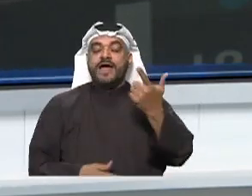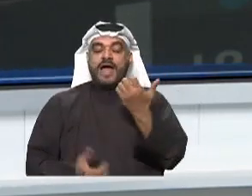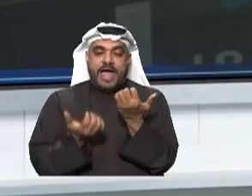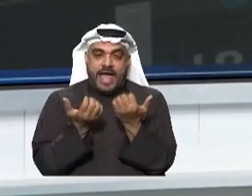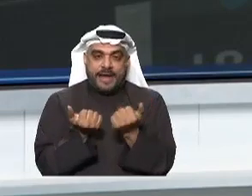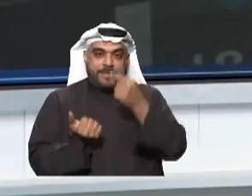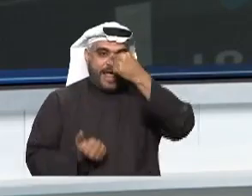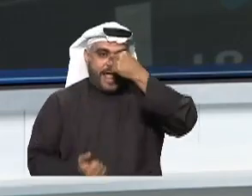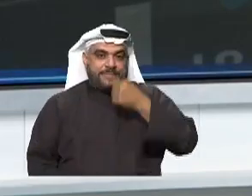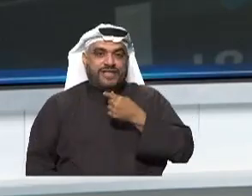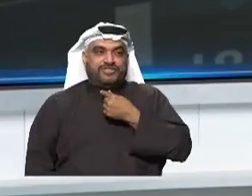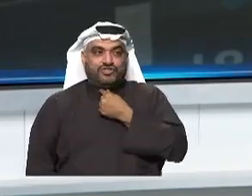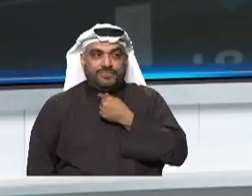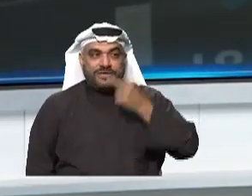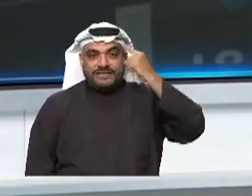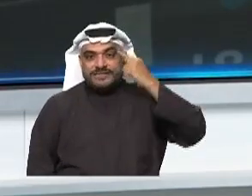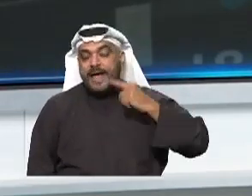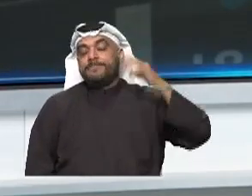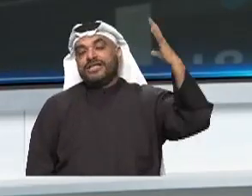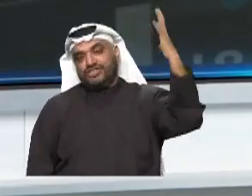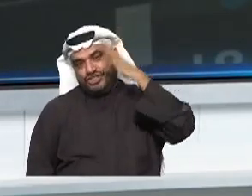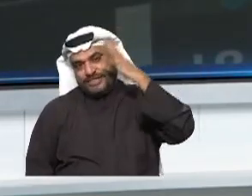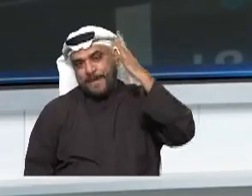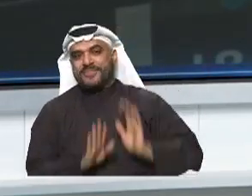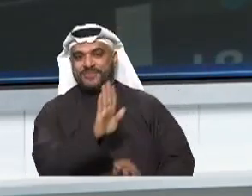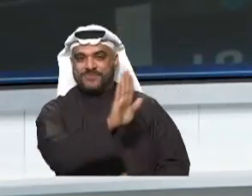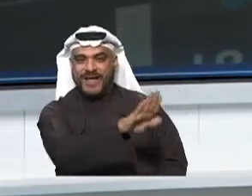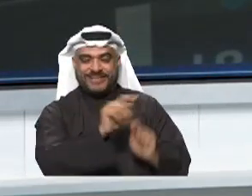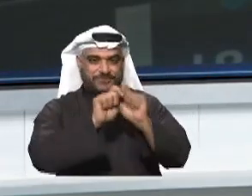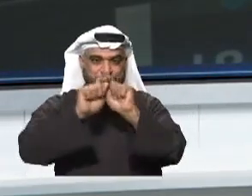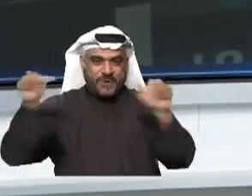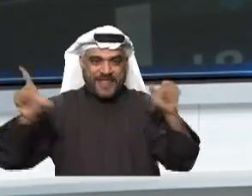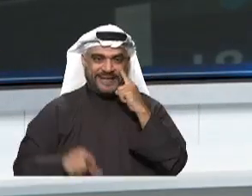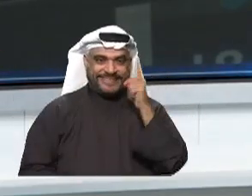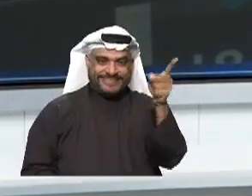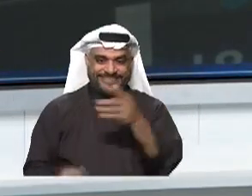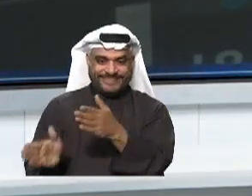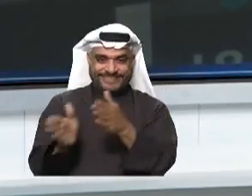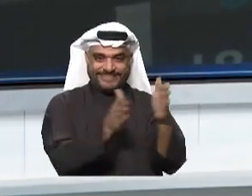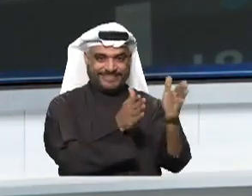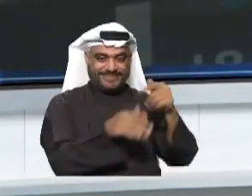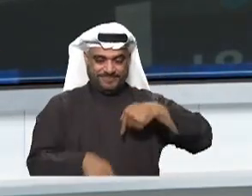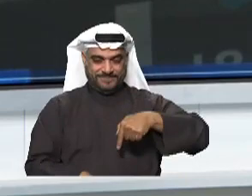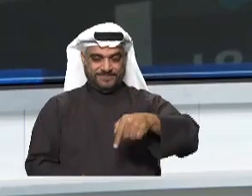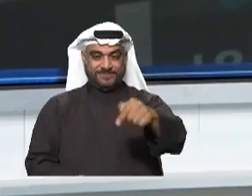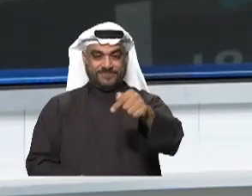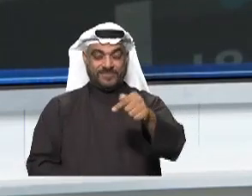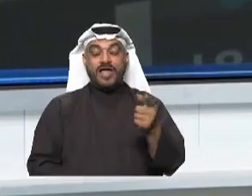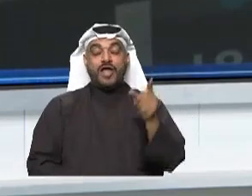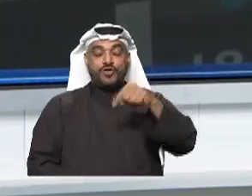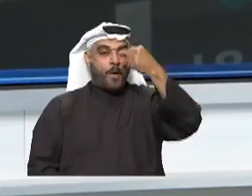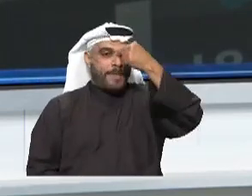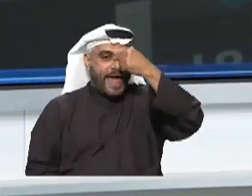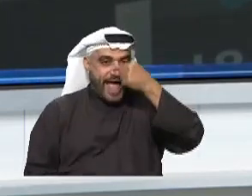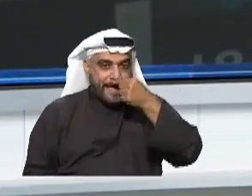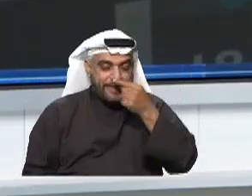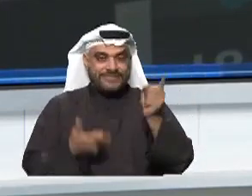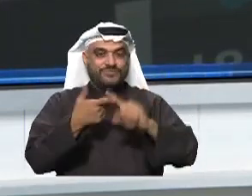سرعتها ما بين 15 إلى 45 كيلومتر بالساعة. تتراجع سرعة الرياح تدريجيا ابتداء من يوم الخميس،